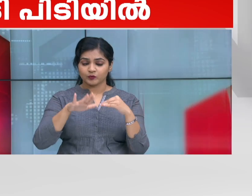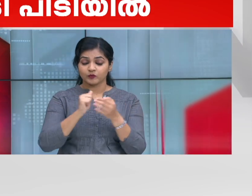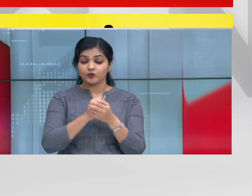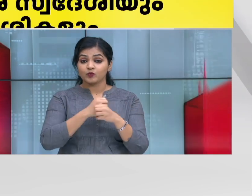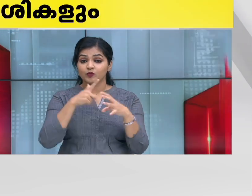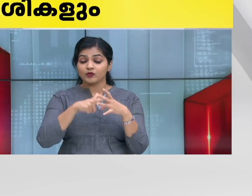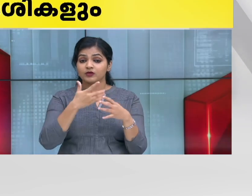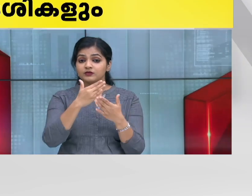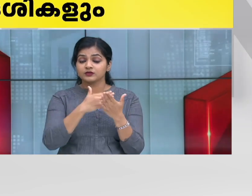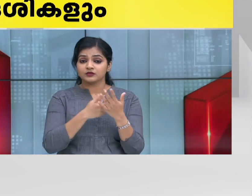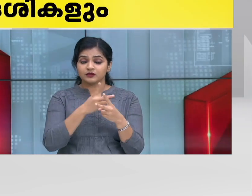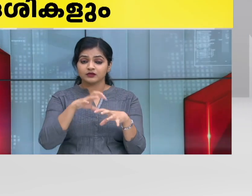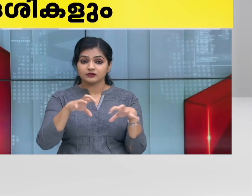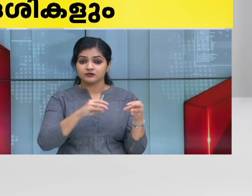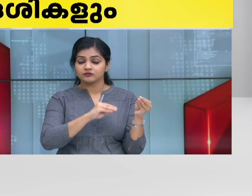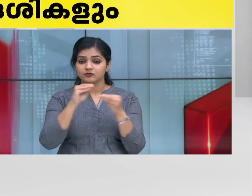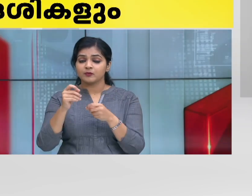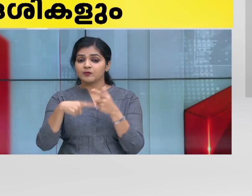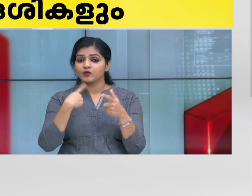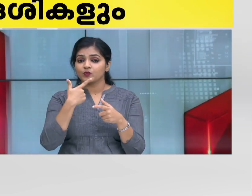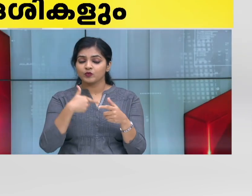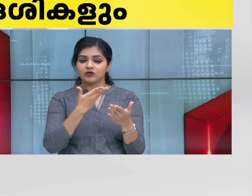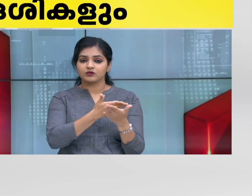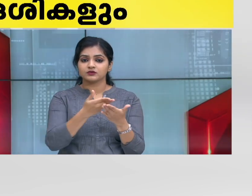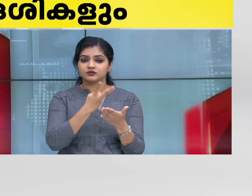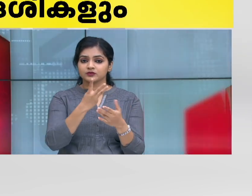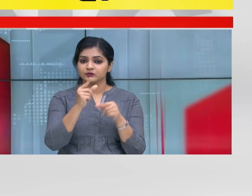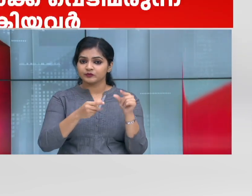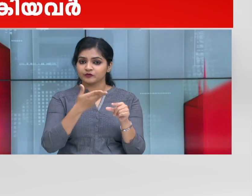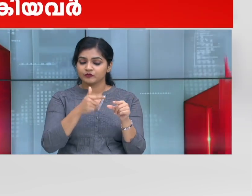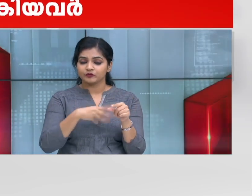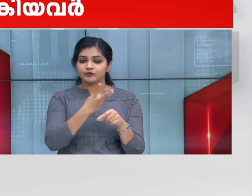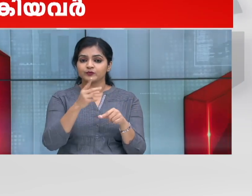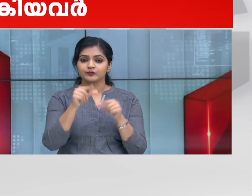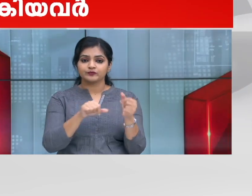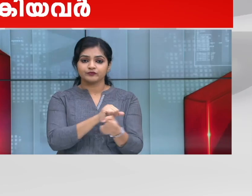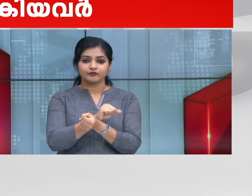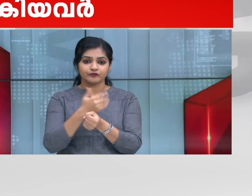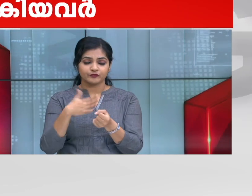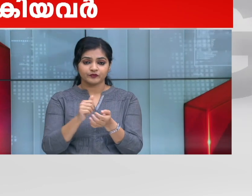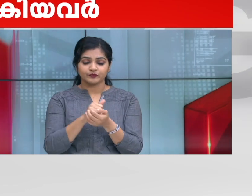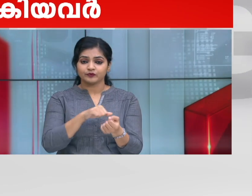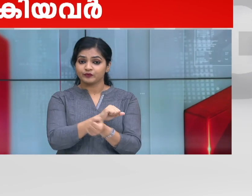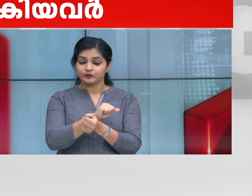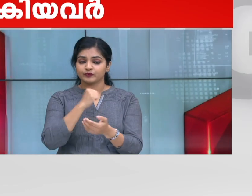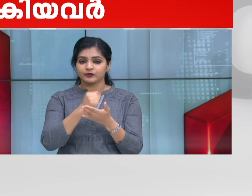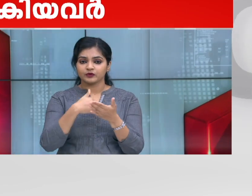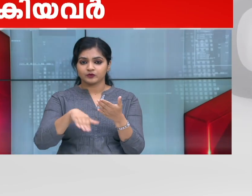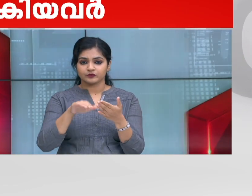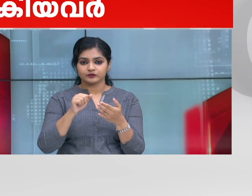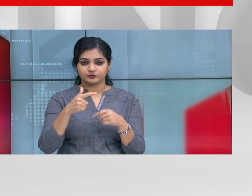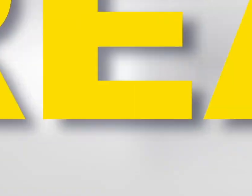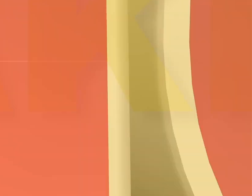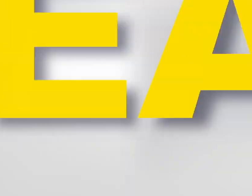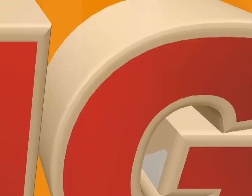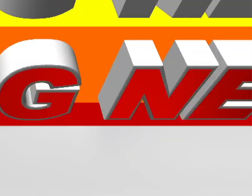പ്രതികൾക്ക് ആവശ്യത്തിനനുസരിച്ച് നൽകിയത് ഇവരാണ് എന്ന കണ്ടെത്തലാണ്. അതിന്റെ അടിസ്ഥാനത്തിലാണ് മൂവരെയും കസ്റ്റഡിയിലെടുത്തിരിക്കുന്നത്. ഇവരുടെ അറസ്റ്റ് ഉടൻ രേഖപ്പെടുത്തുകയും ചെയ്യും. ശരി,